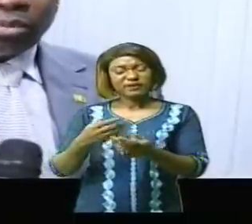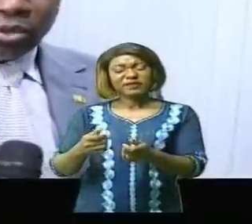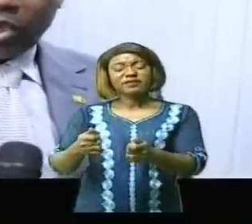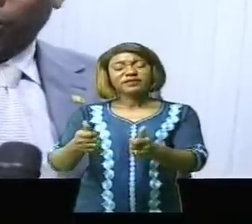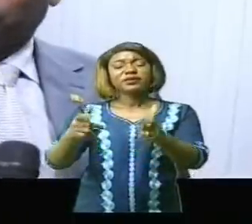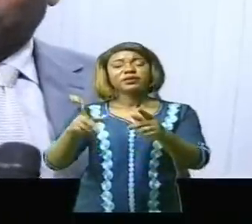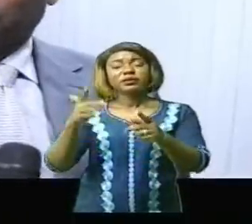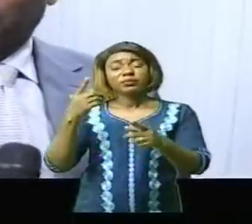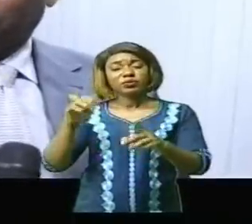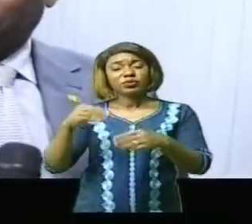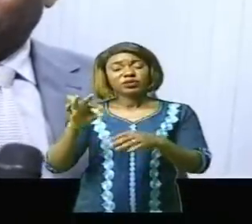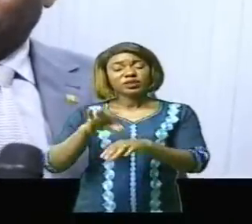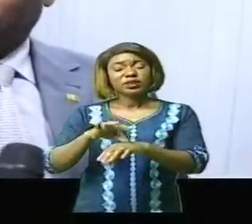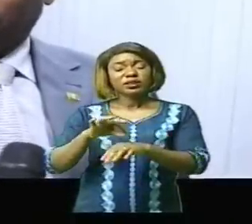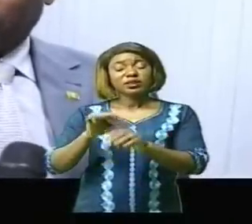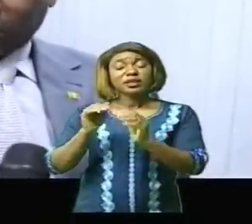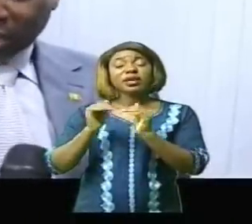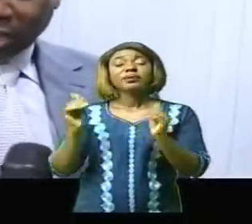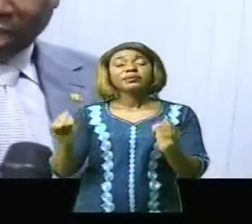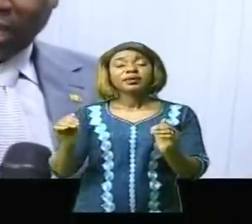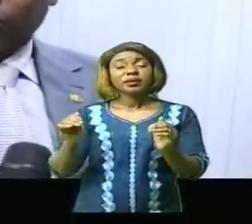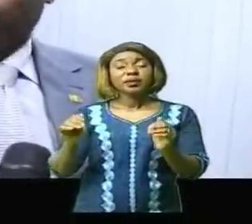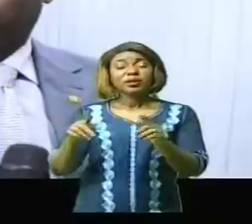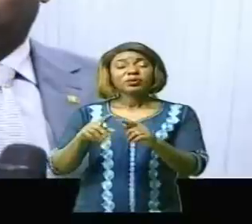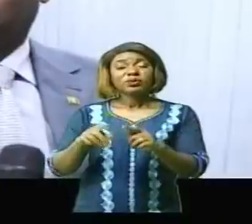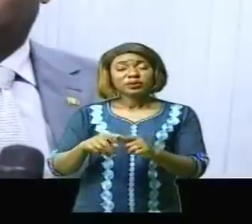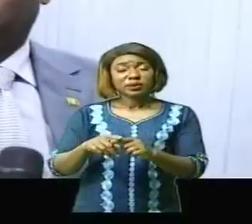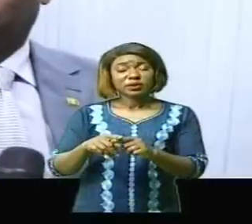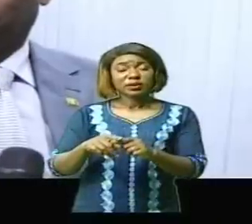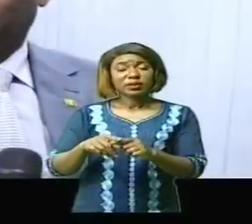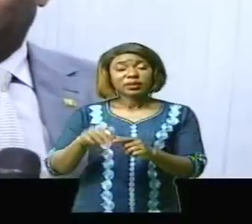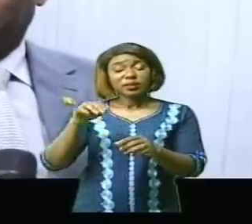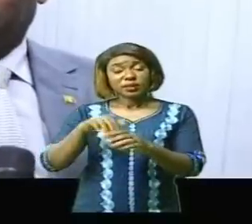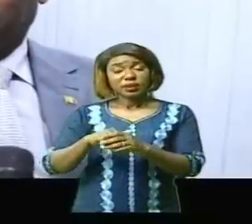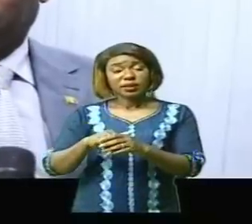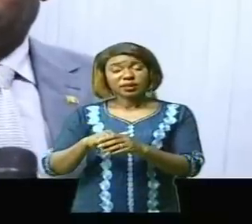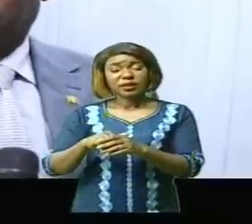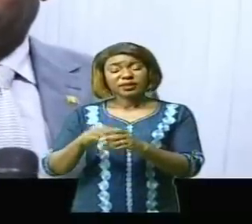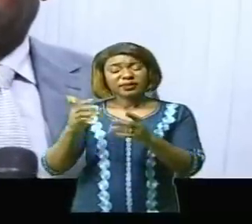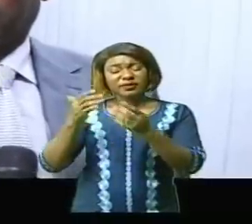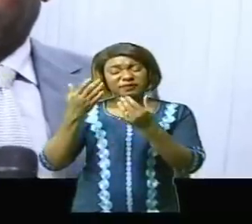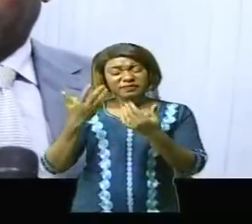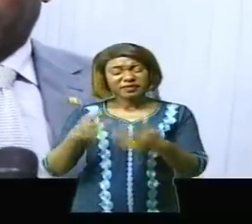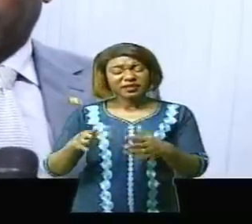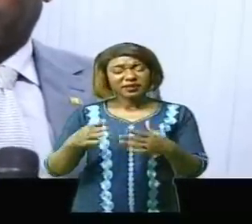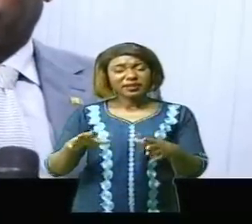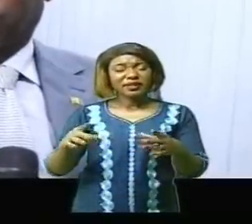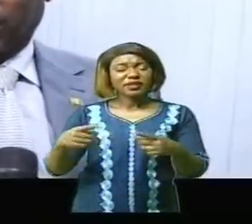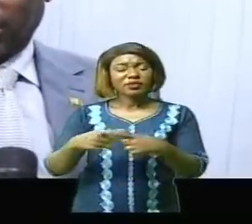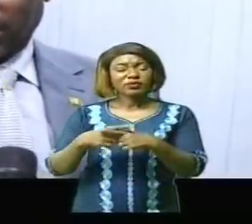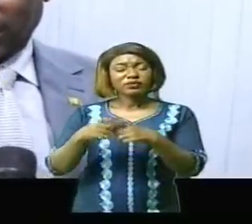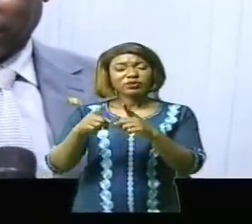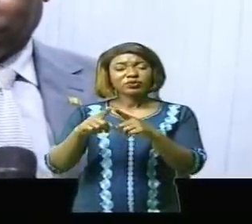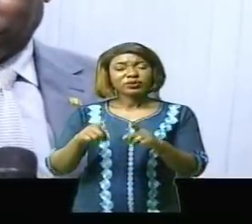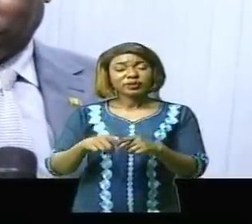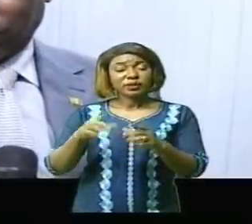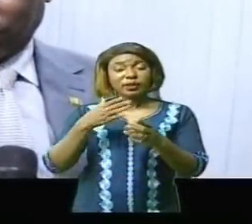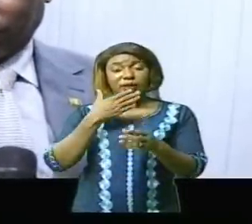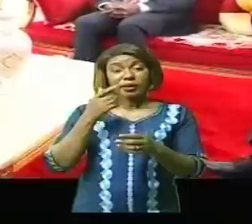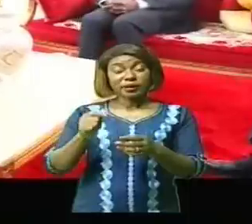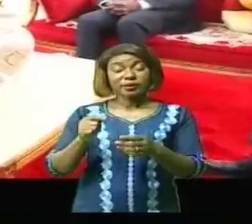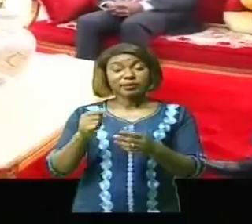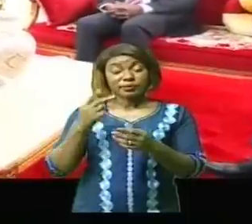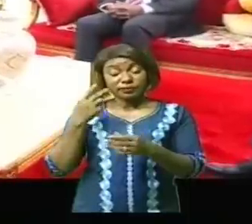pour donner une chance à la paix, une chance à une bonne résolution des conflits, peut-être qu'on devrait se garder donc certaines